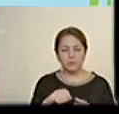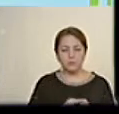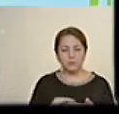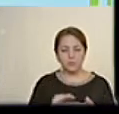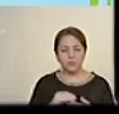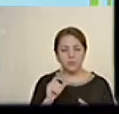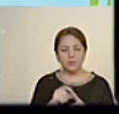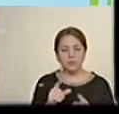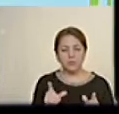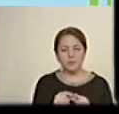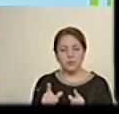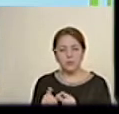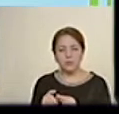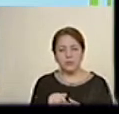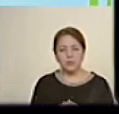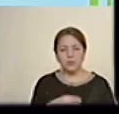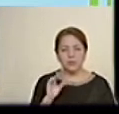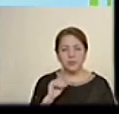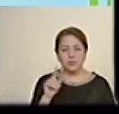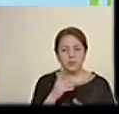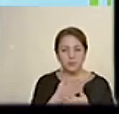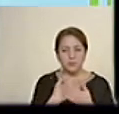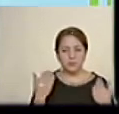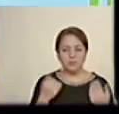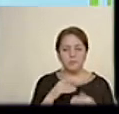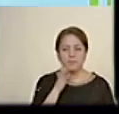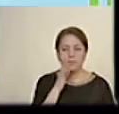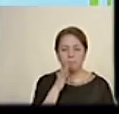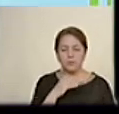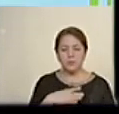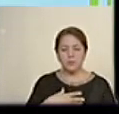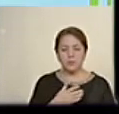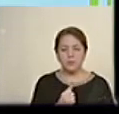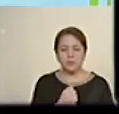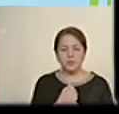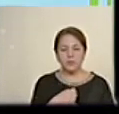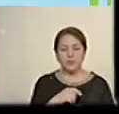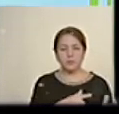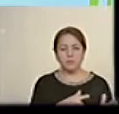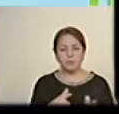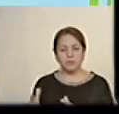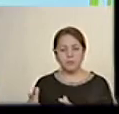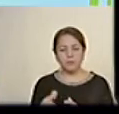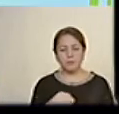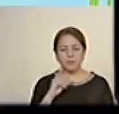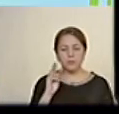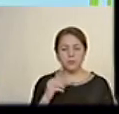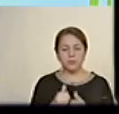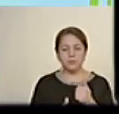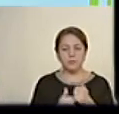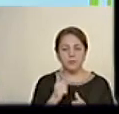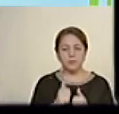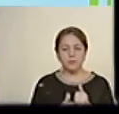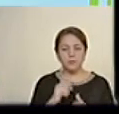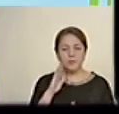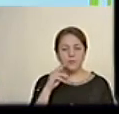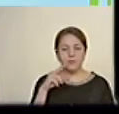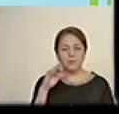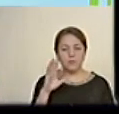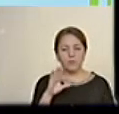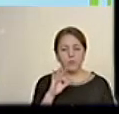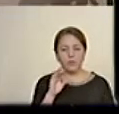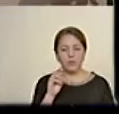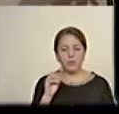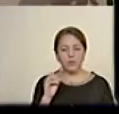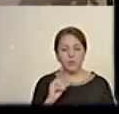словосочетаниями. Из-за неимения времени сократили подготовку к соревнованиям вдвое. Сократили подготовку